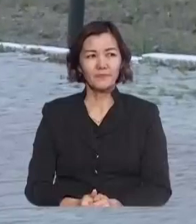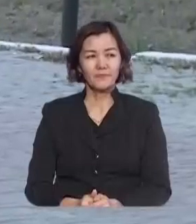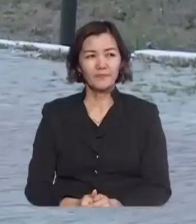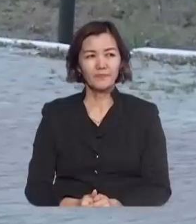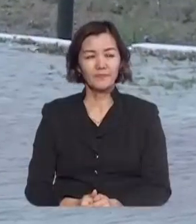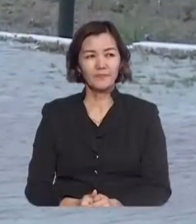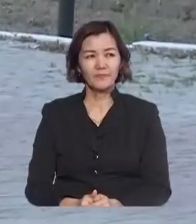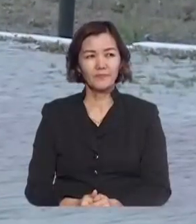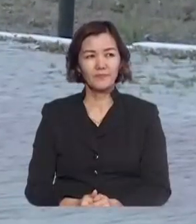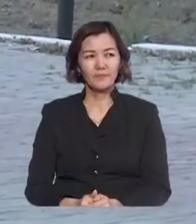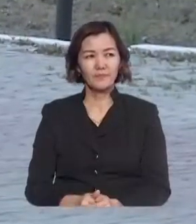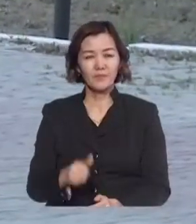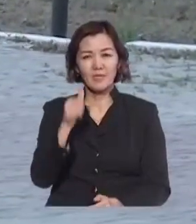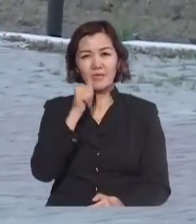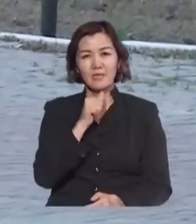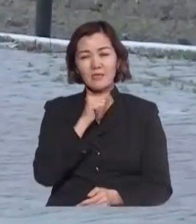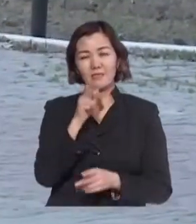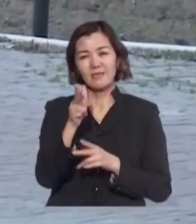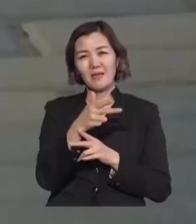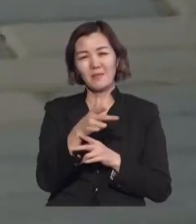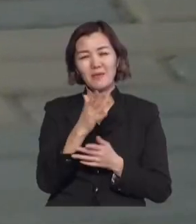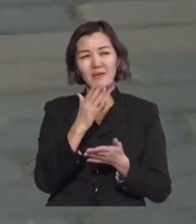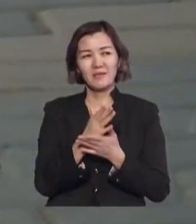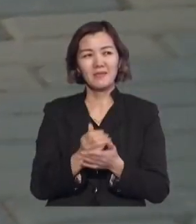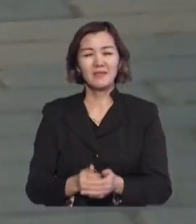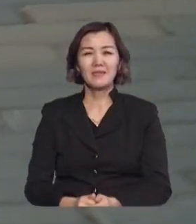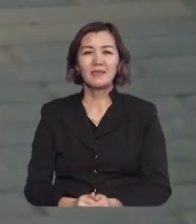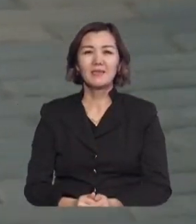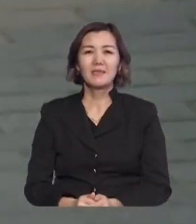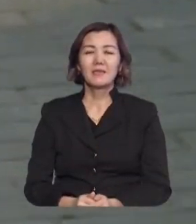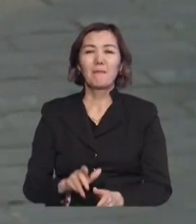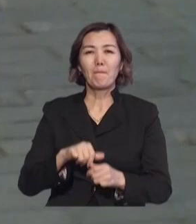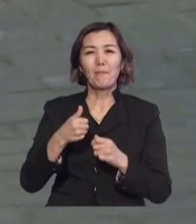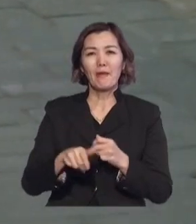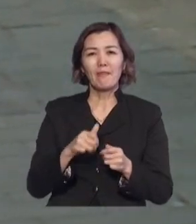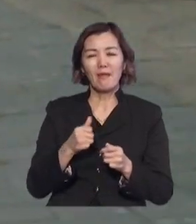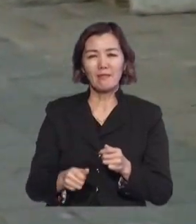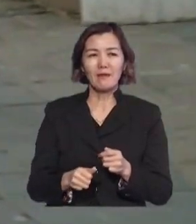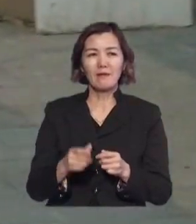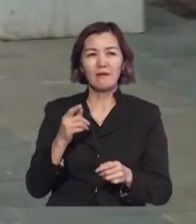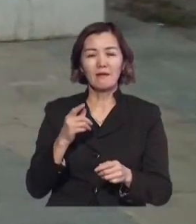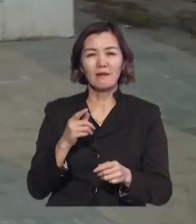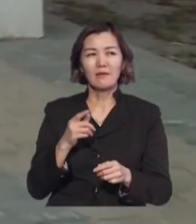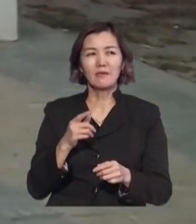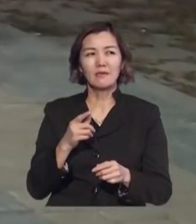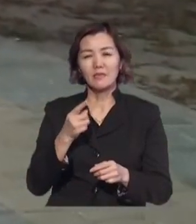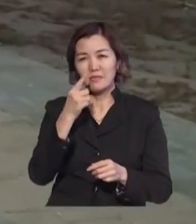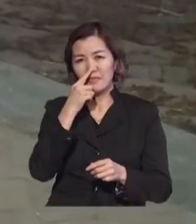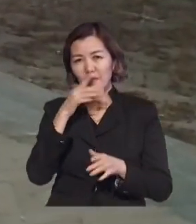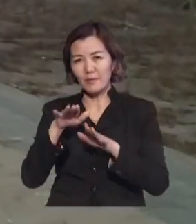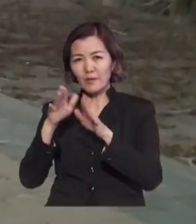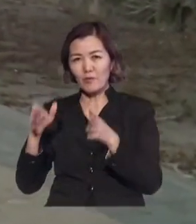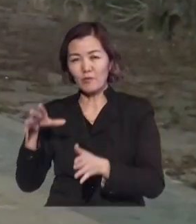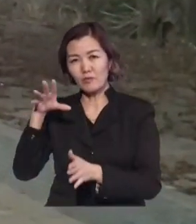Оным. Ана отырған эксперимент. Бананның қабығын қадам жердегі қоқысқа тастау қиын